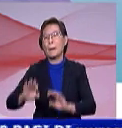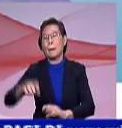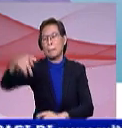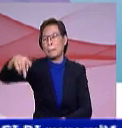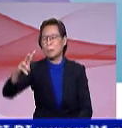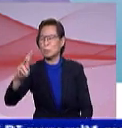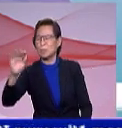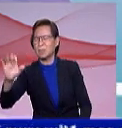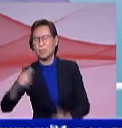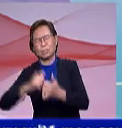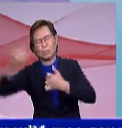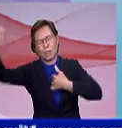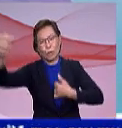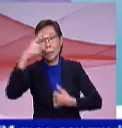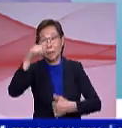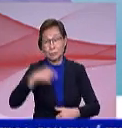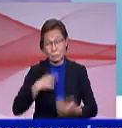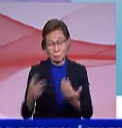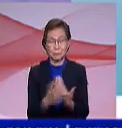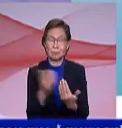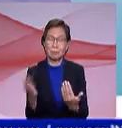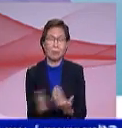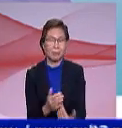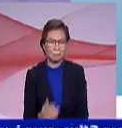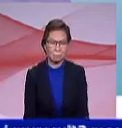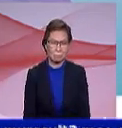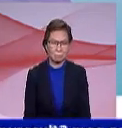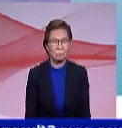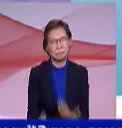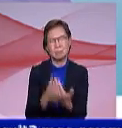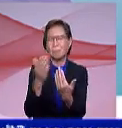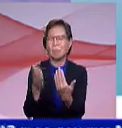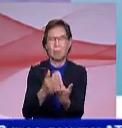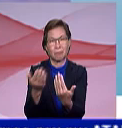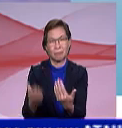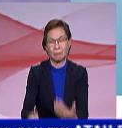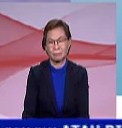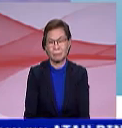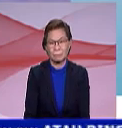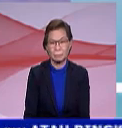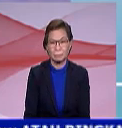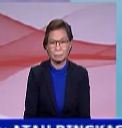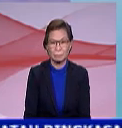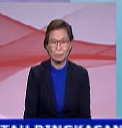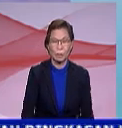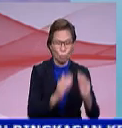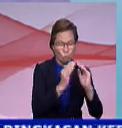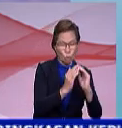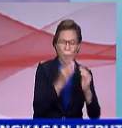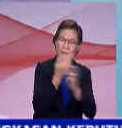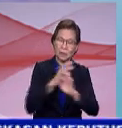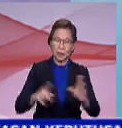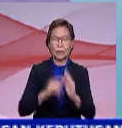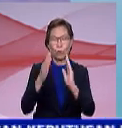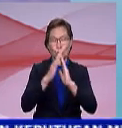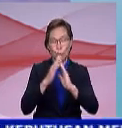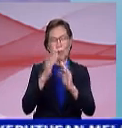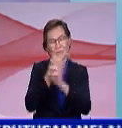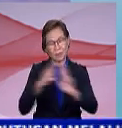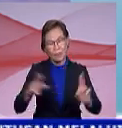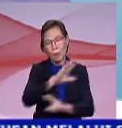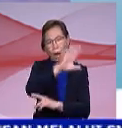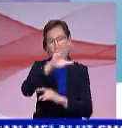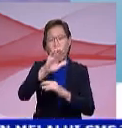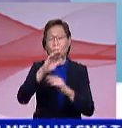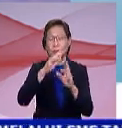saya, benda ni mudahlah. Dia tak menyusahkan, just daripada rumah dia siap-siap dengan SOP pun